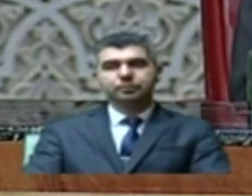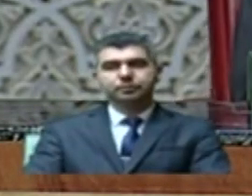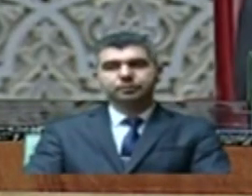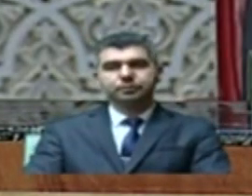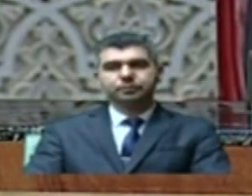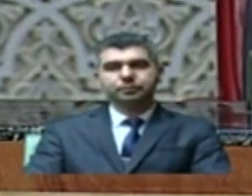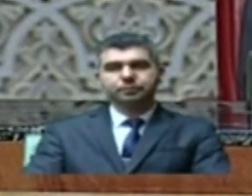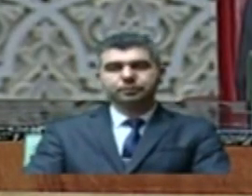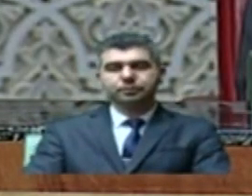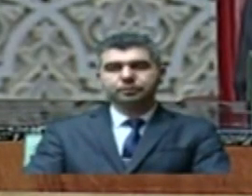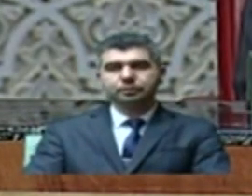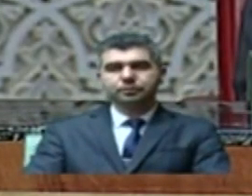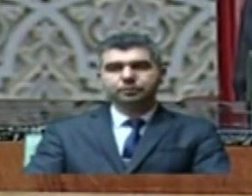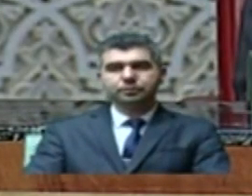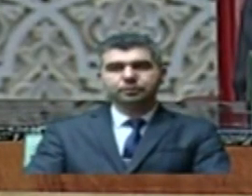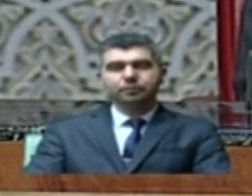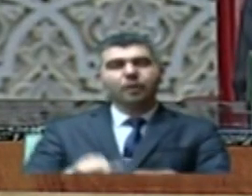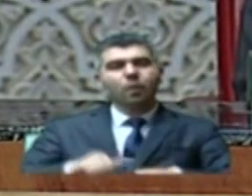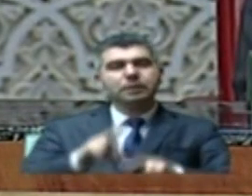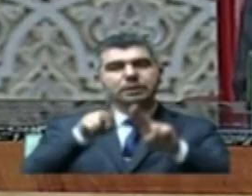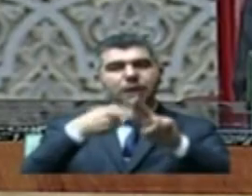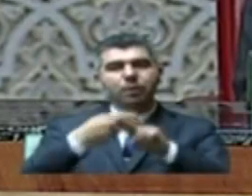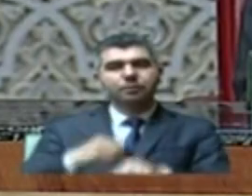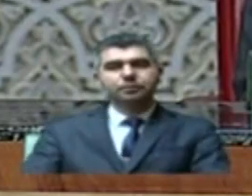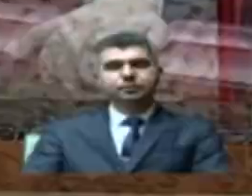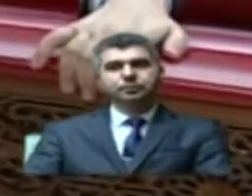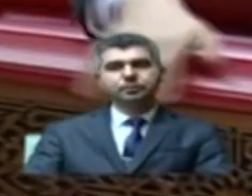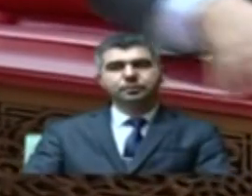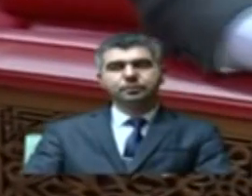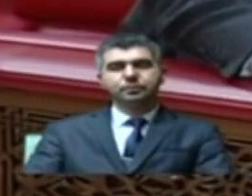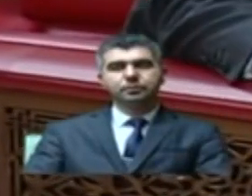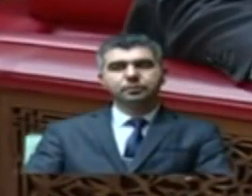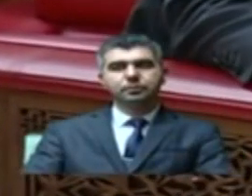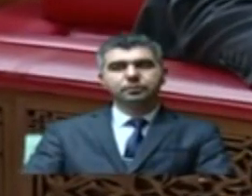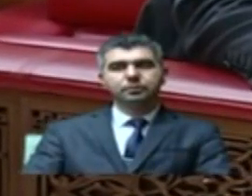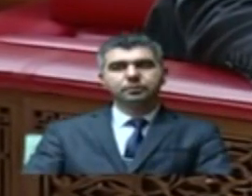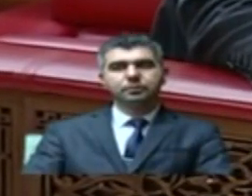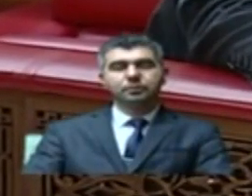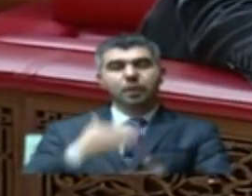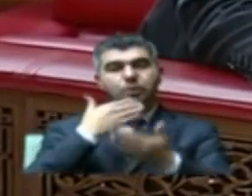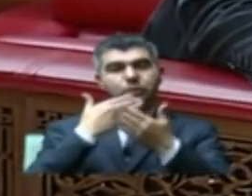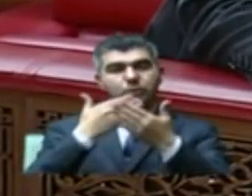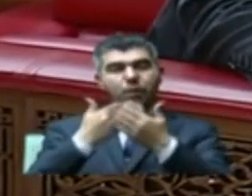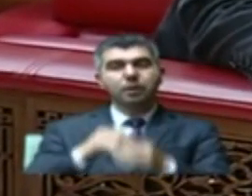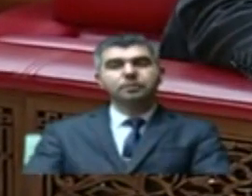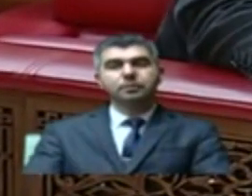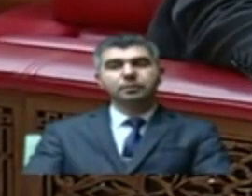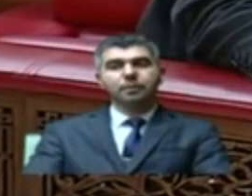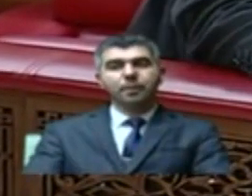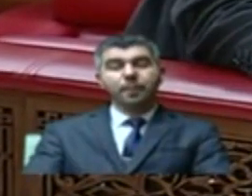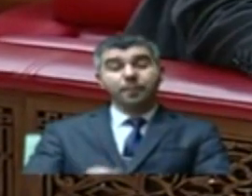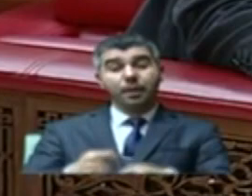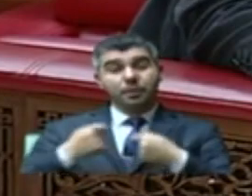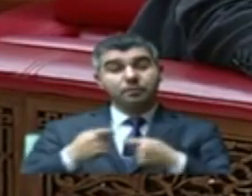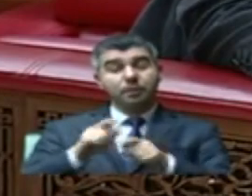سيد الوزير الرد على التعقيب. تفضل. شكرا جزيلا سيد رئيس،